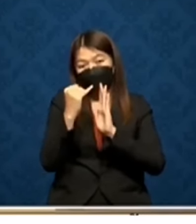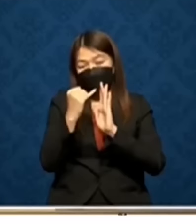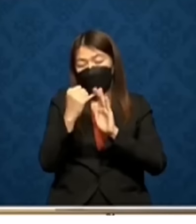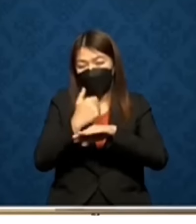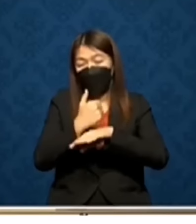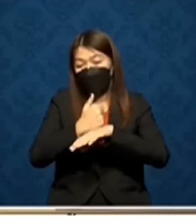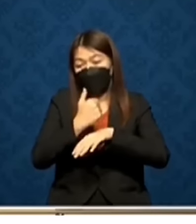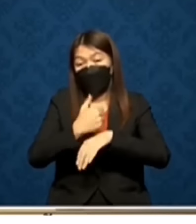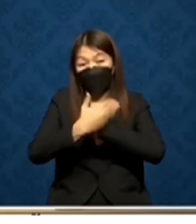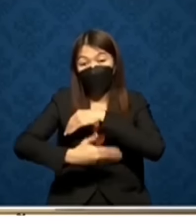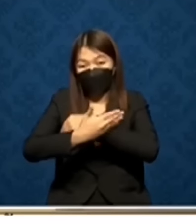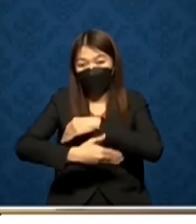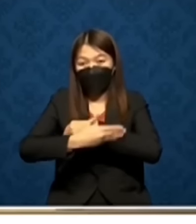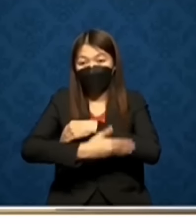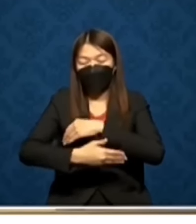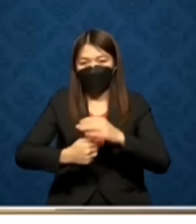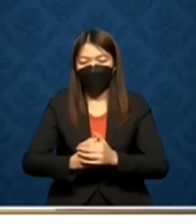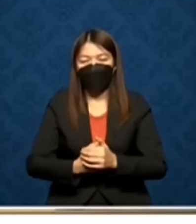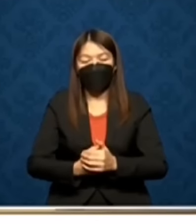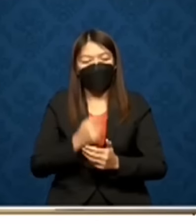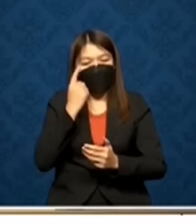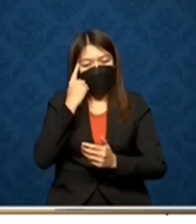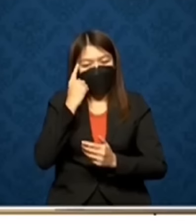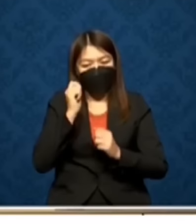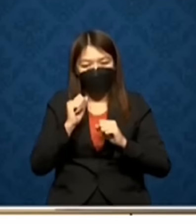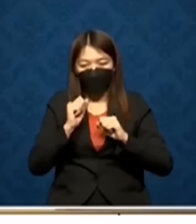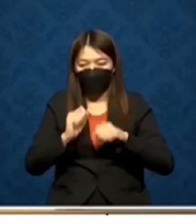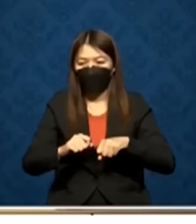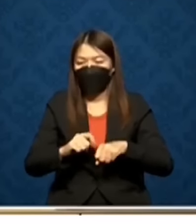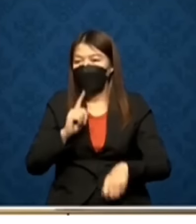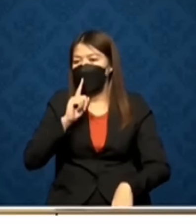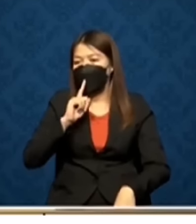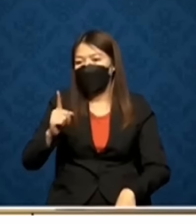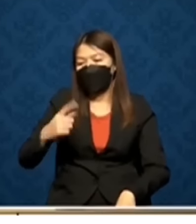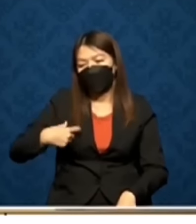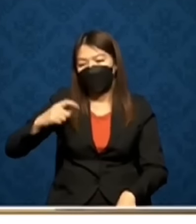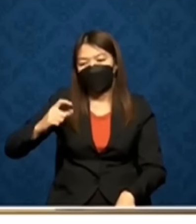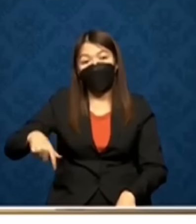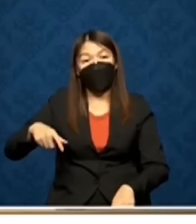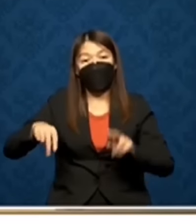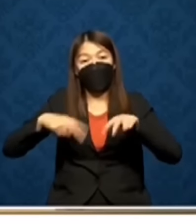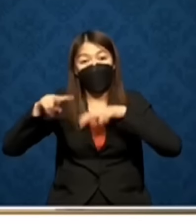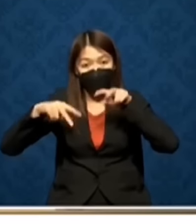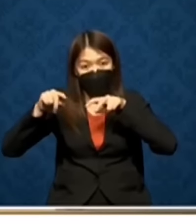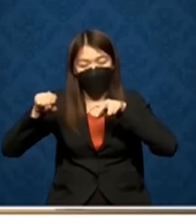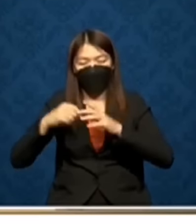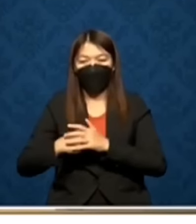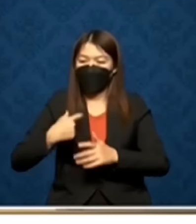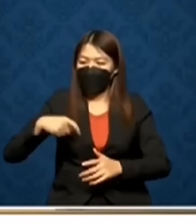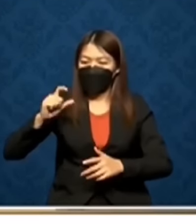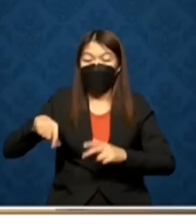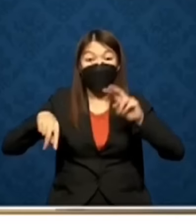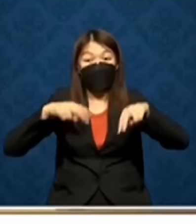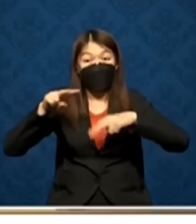การรถไฟได้ตัดสินใจไปฟ้องศาลปกครองไปฟ้องศาลปก